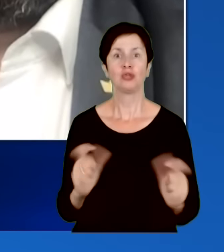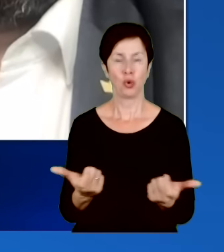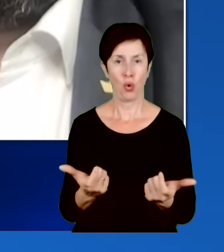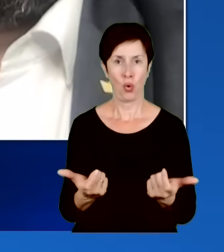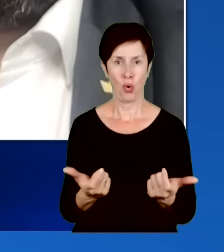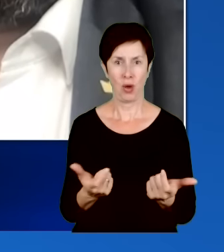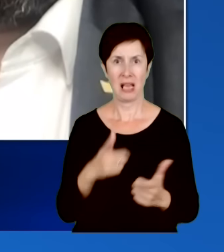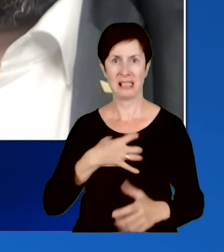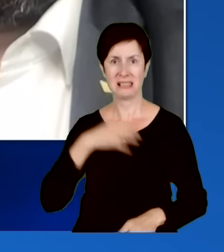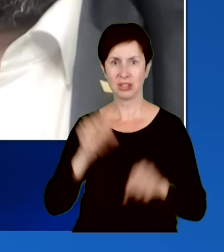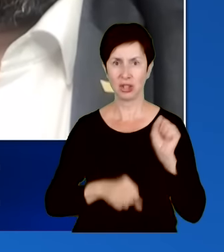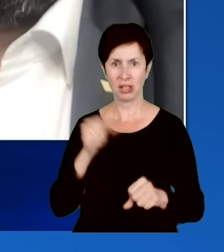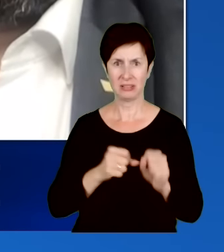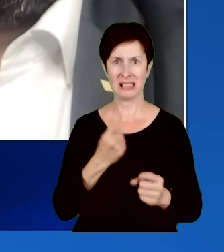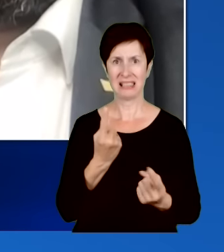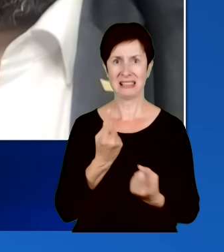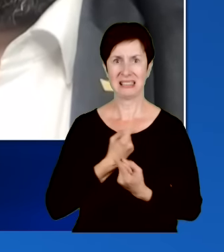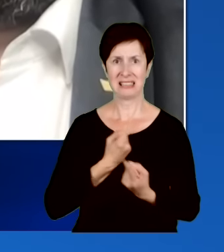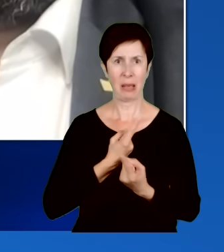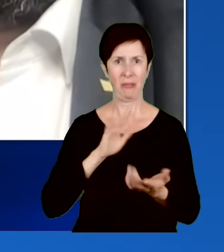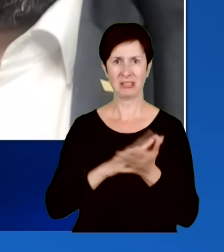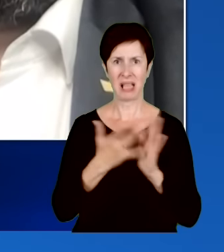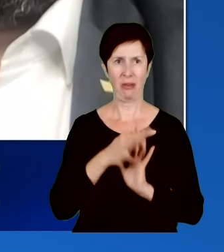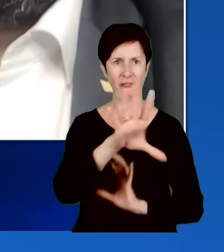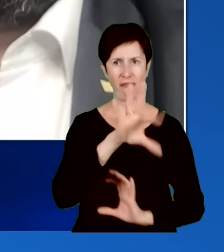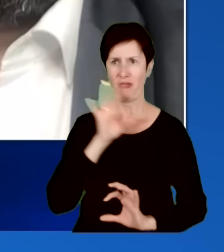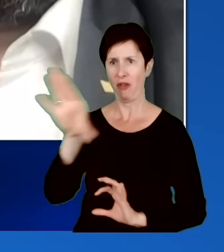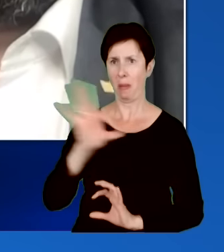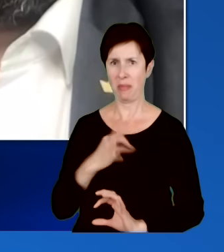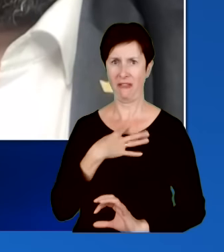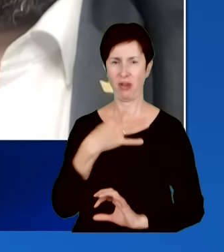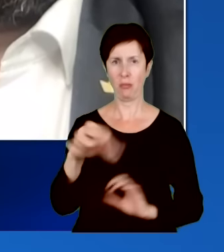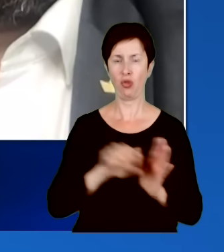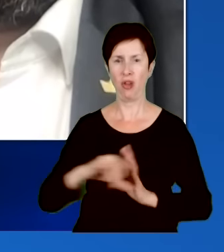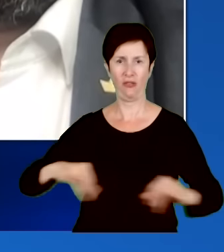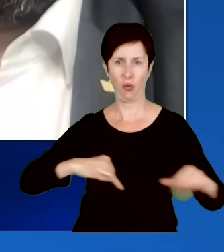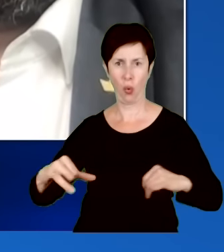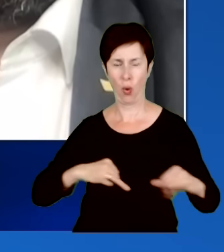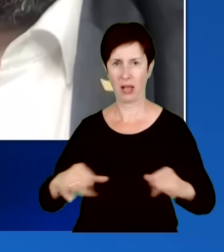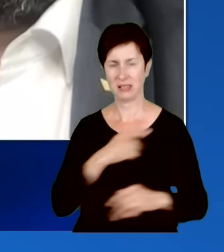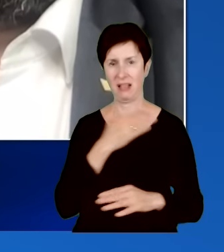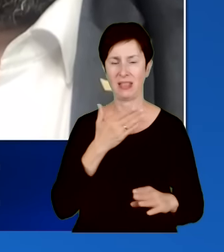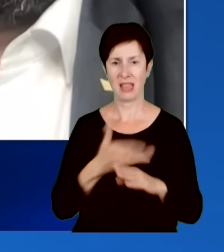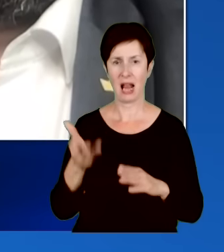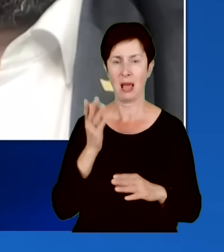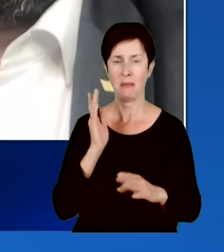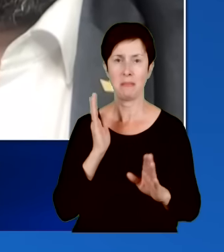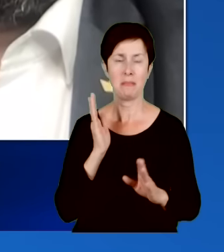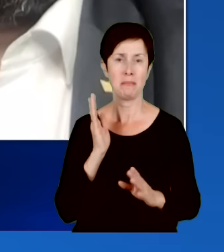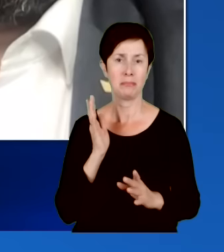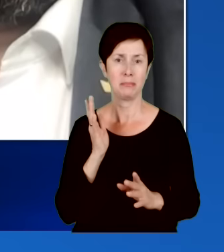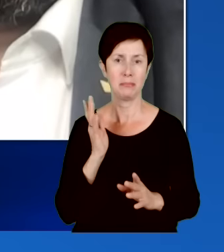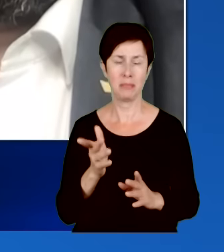sędziowie mają sami siebie wybierać do swoich jakby władz które ich dalej